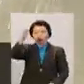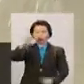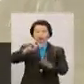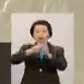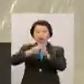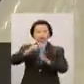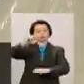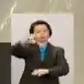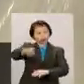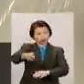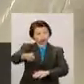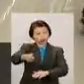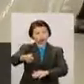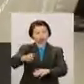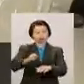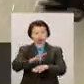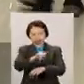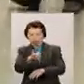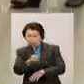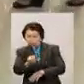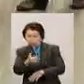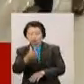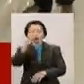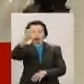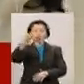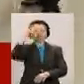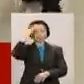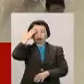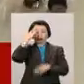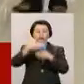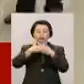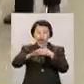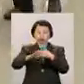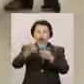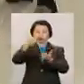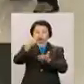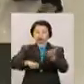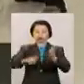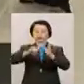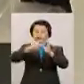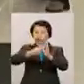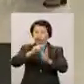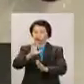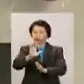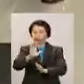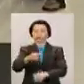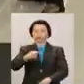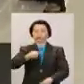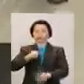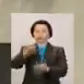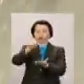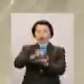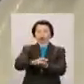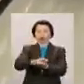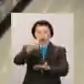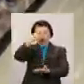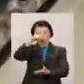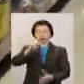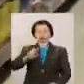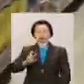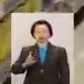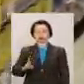hari esok. Keberkesanannya hanya akan diketahui selepas cukai ini dilaksanakan. Syamimi Syahira Saripan,